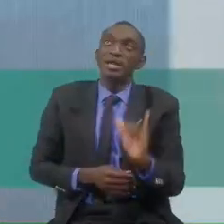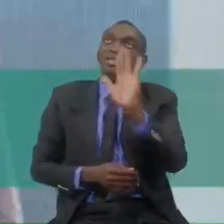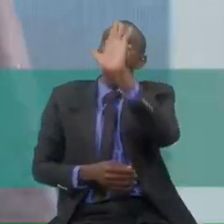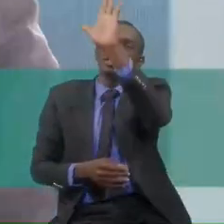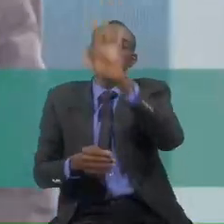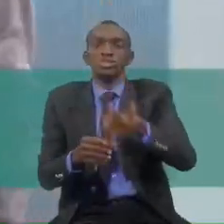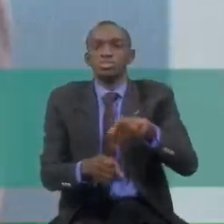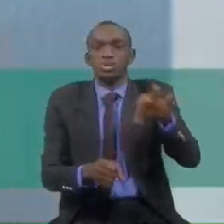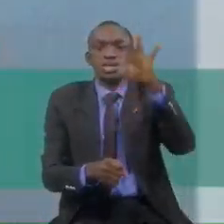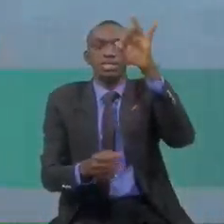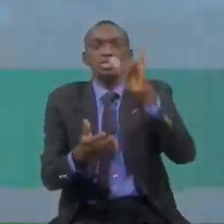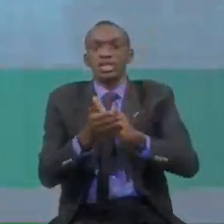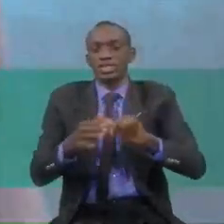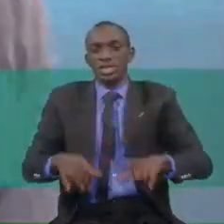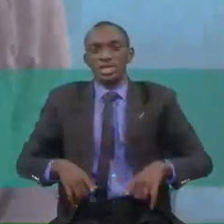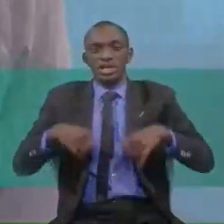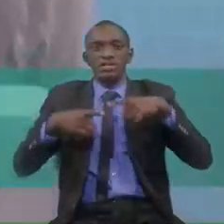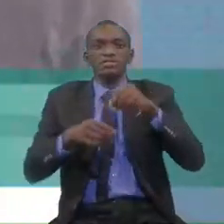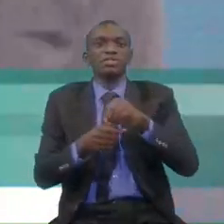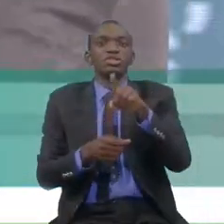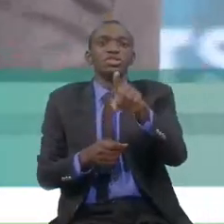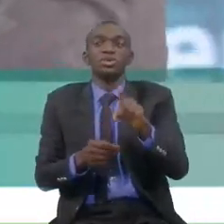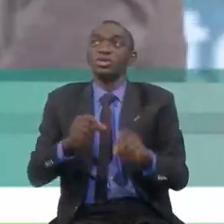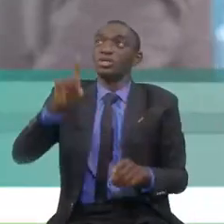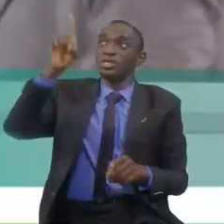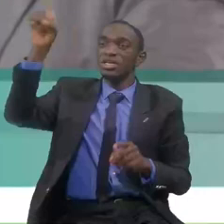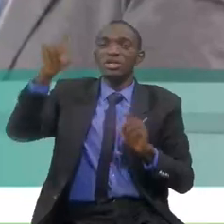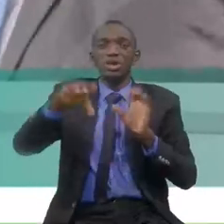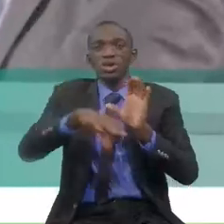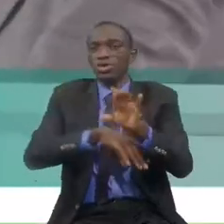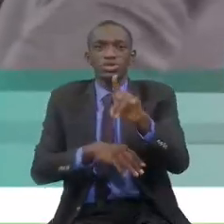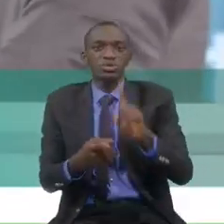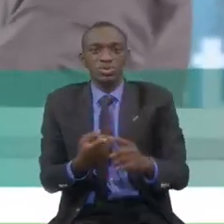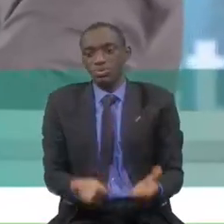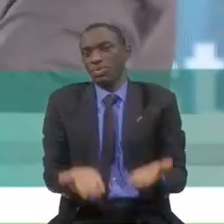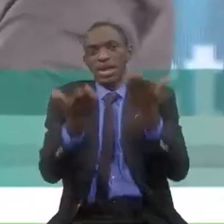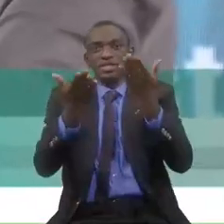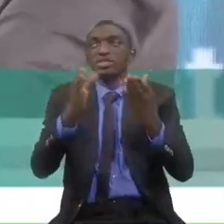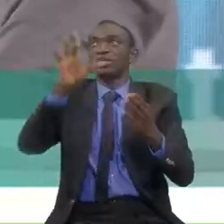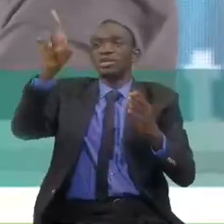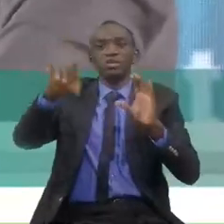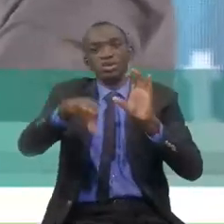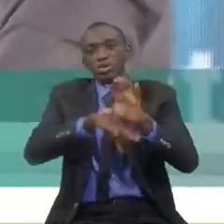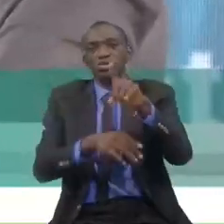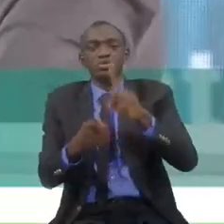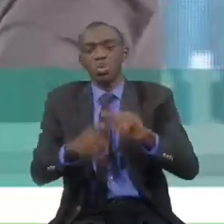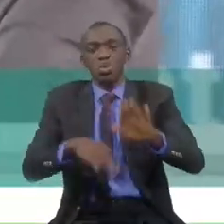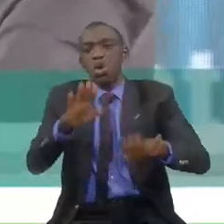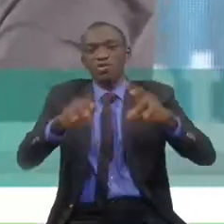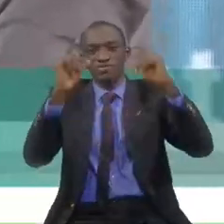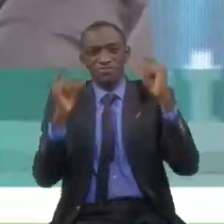qui habite en vous. Il nous donne la vie et nous fait marcher plus